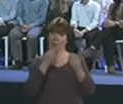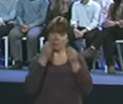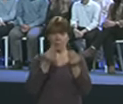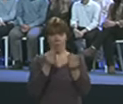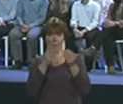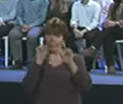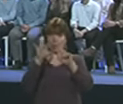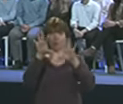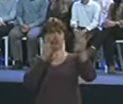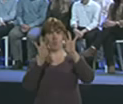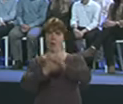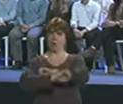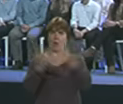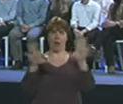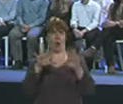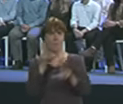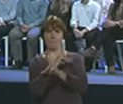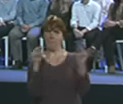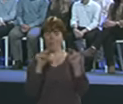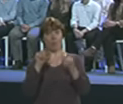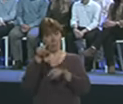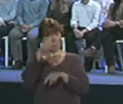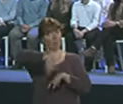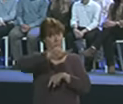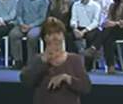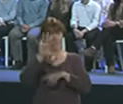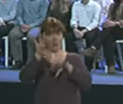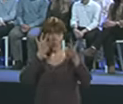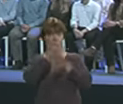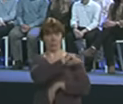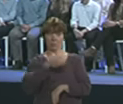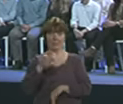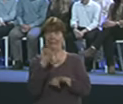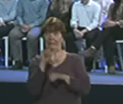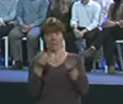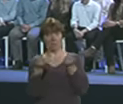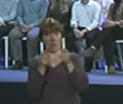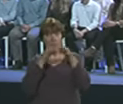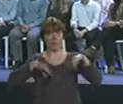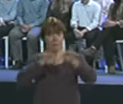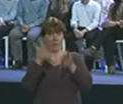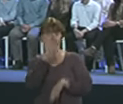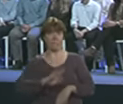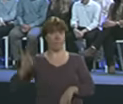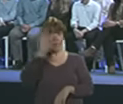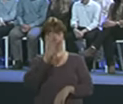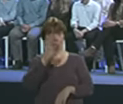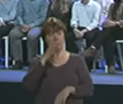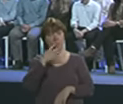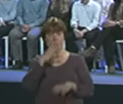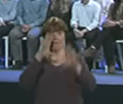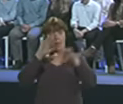éléments du choix. Parce que vous avez à choisir celui qui va conduire le pays pour les 5 années qui viennent. Le 5e pays du